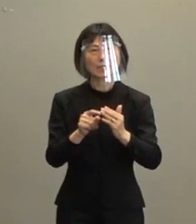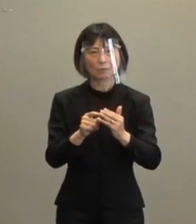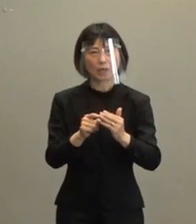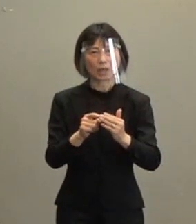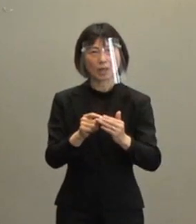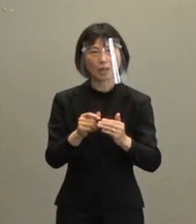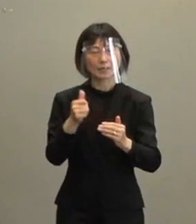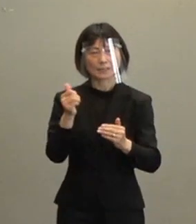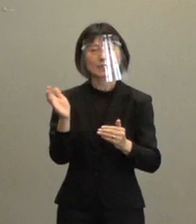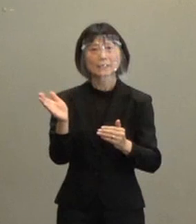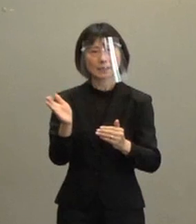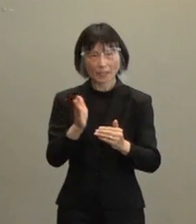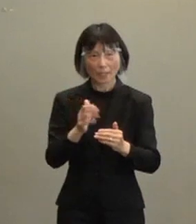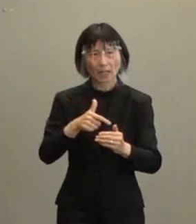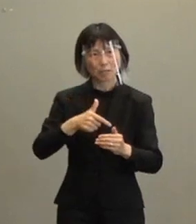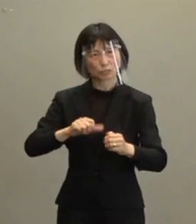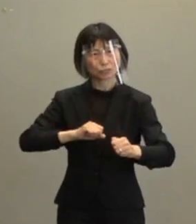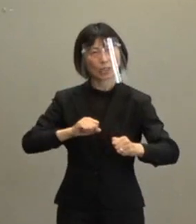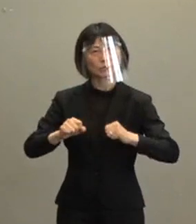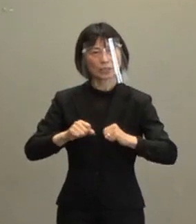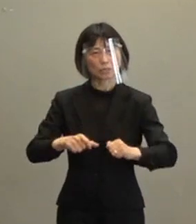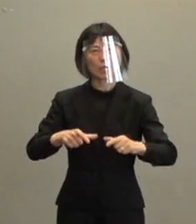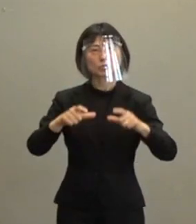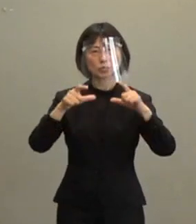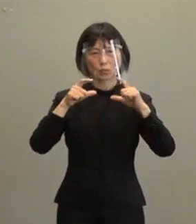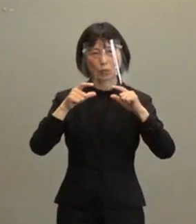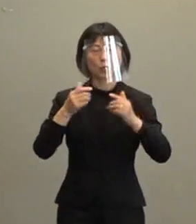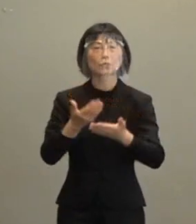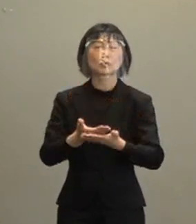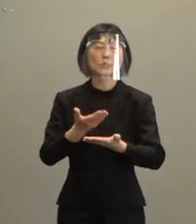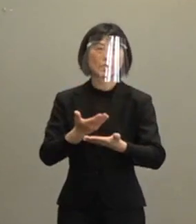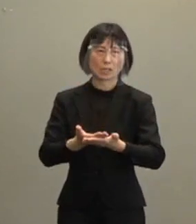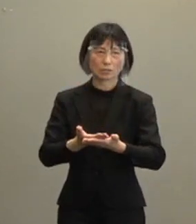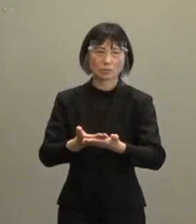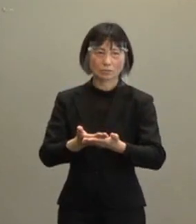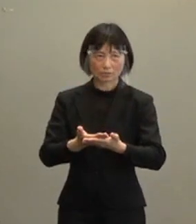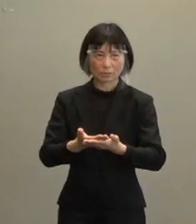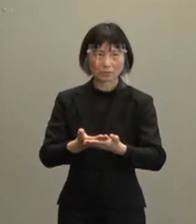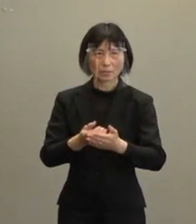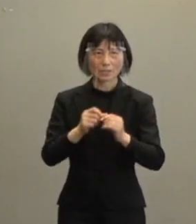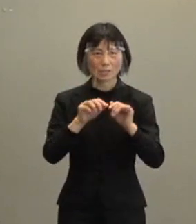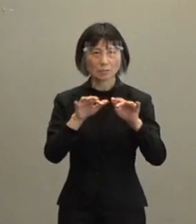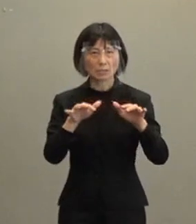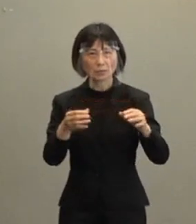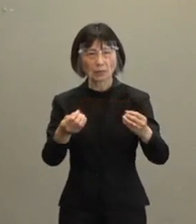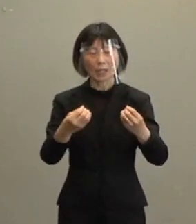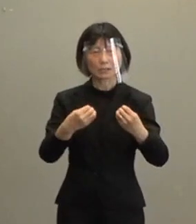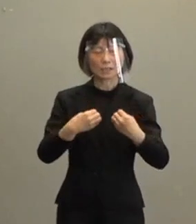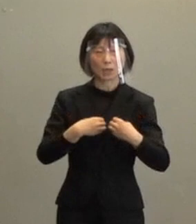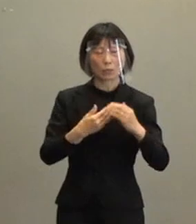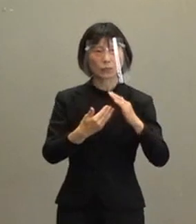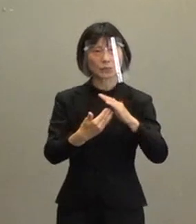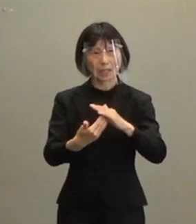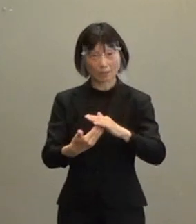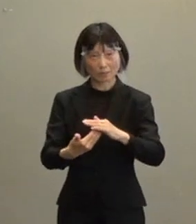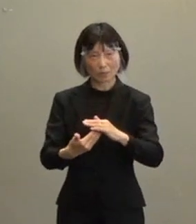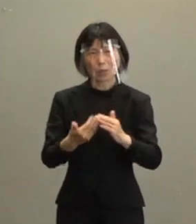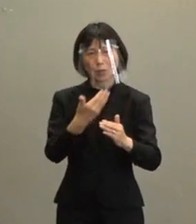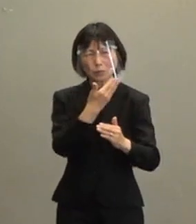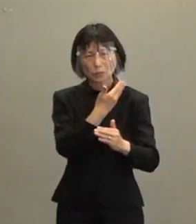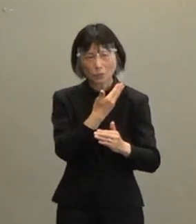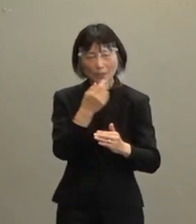事の方から部活動でのマスク着用をですね、飛沫感染を防ぐというのを非常に重要視すると思